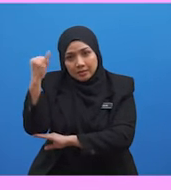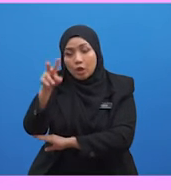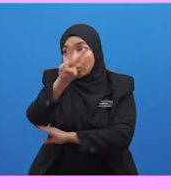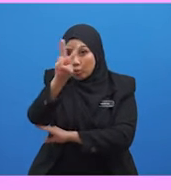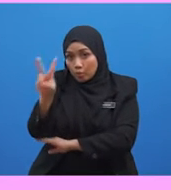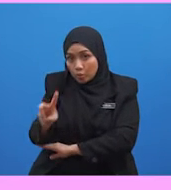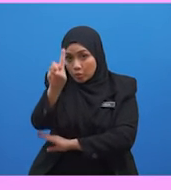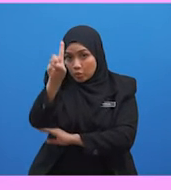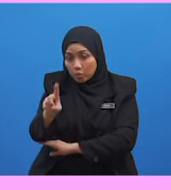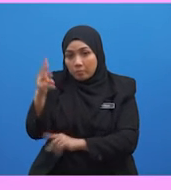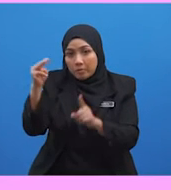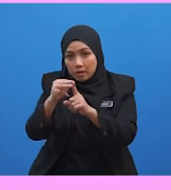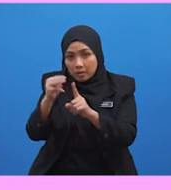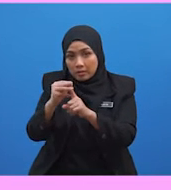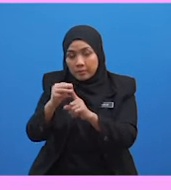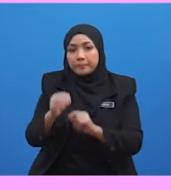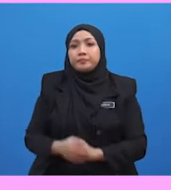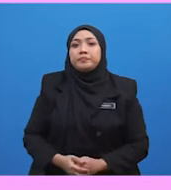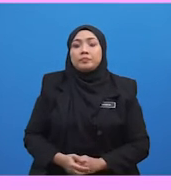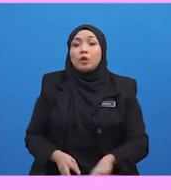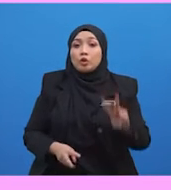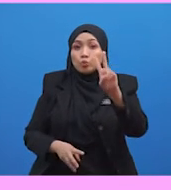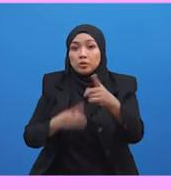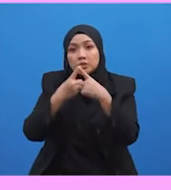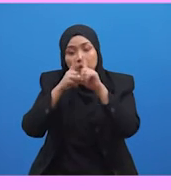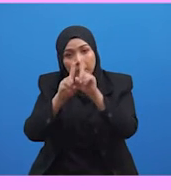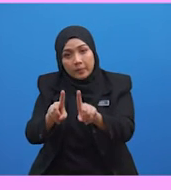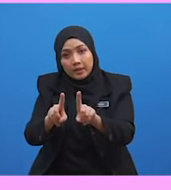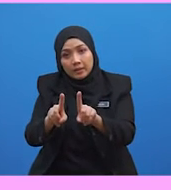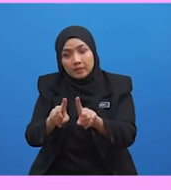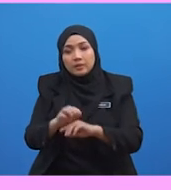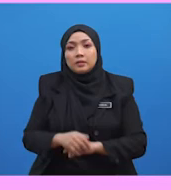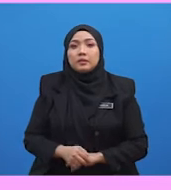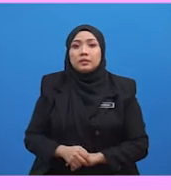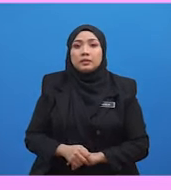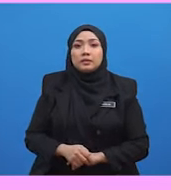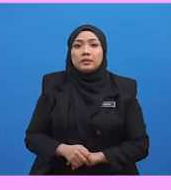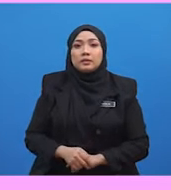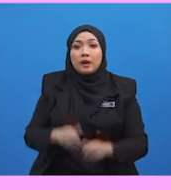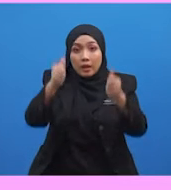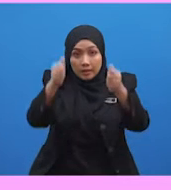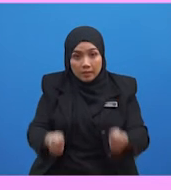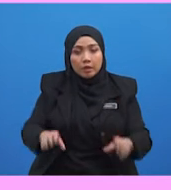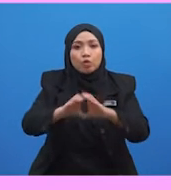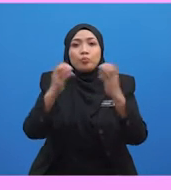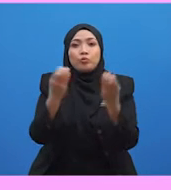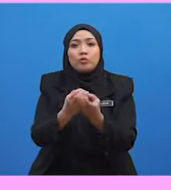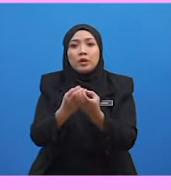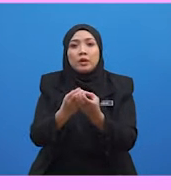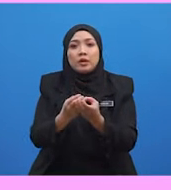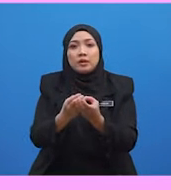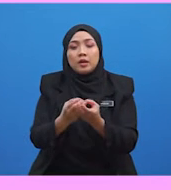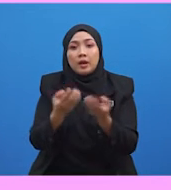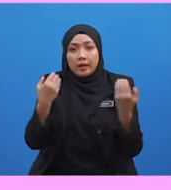Manakala cadangan dua jawapan kelemahan teknik Delphi ialah ahli kumpulan yang